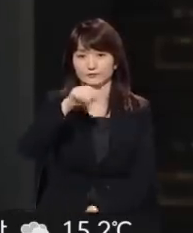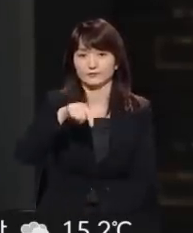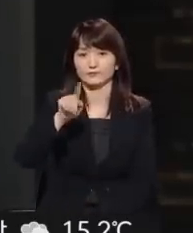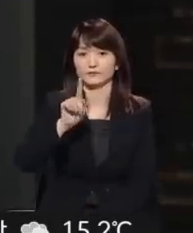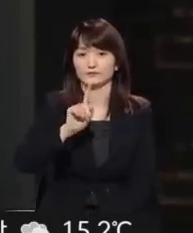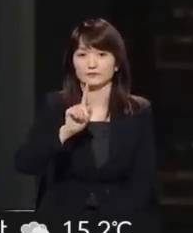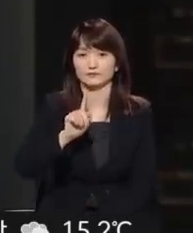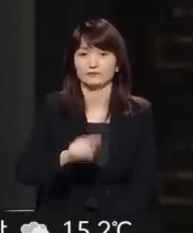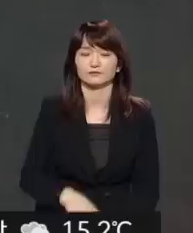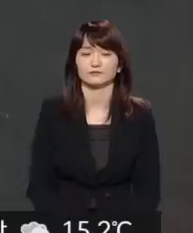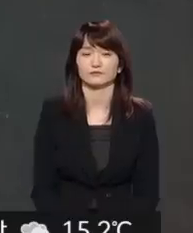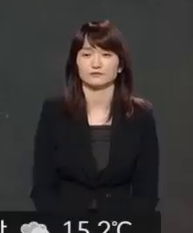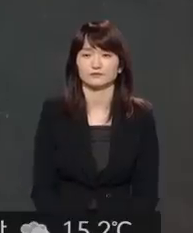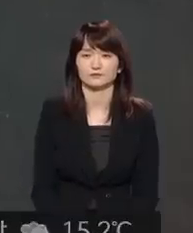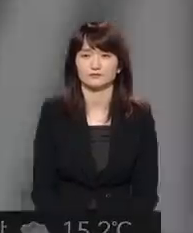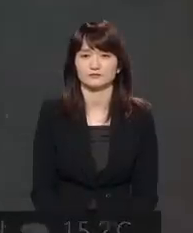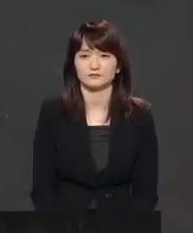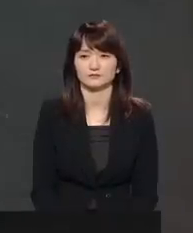짚어보죠